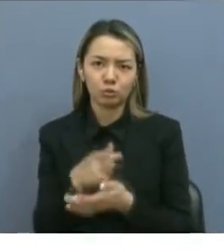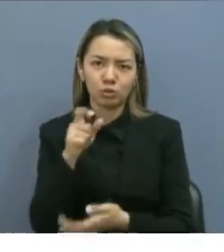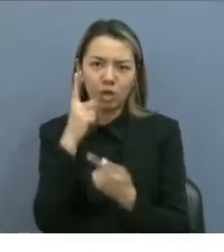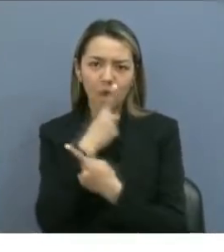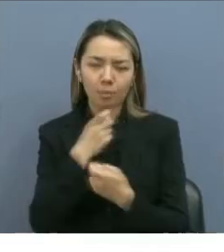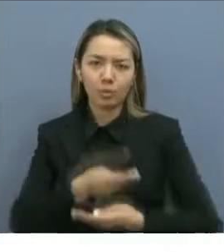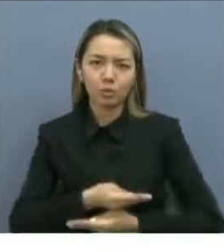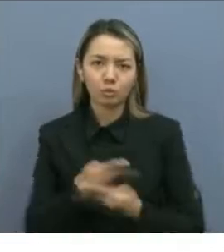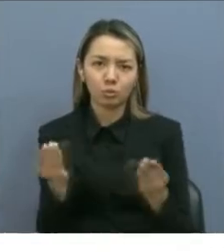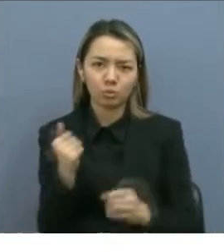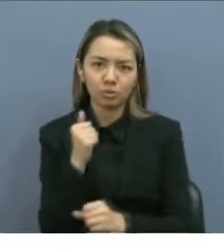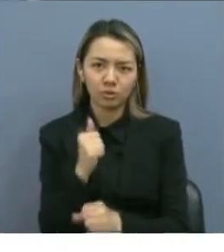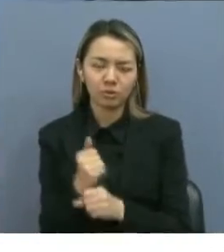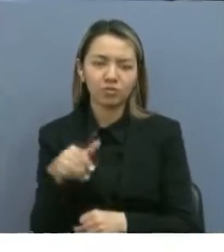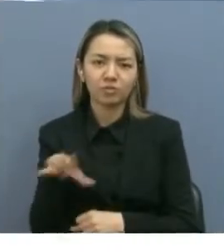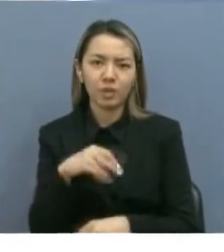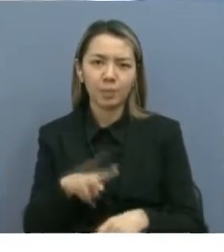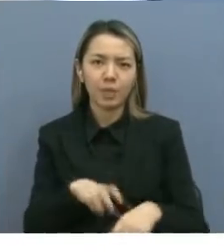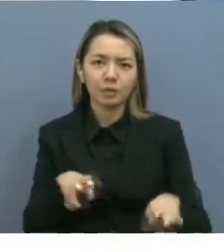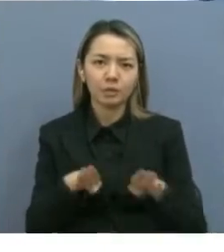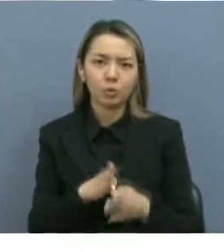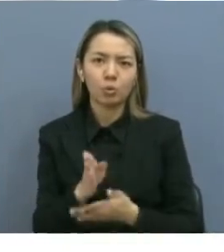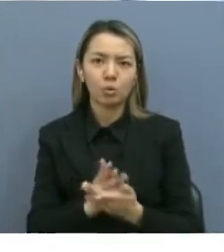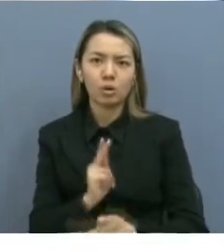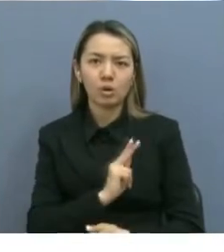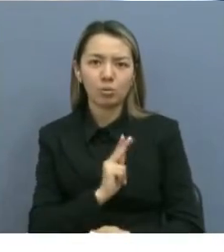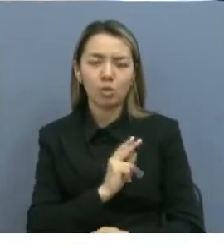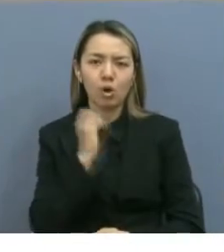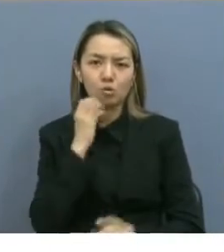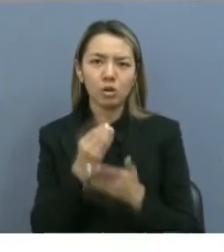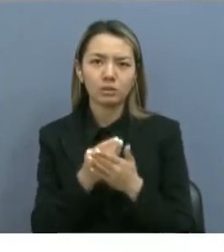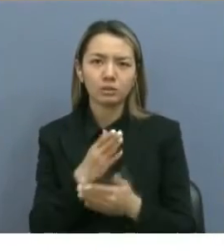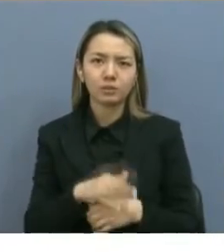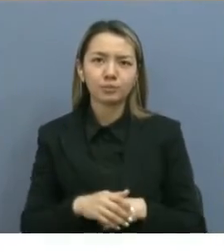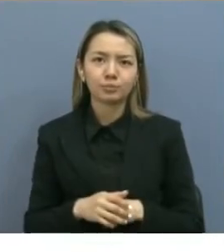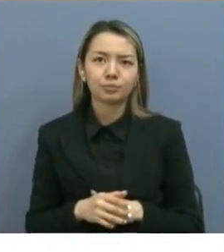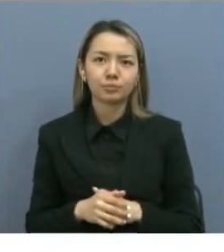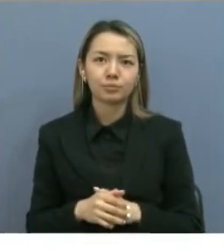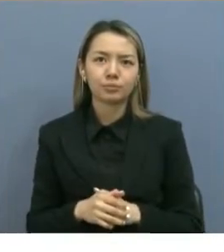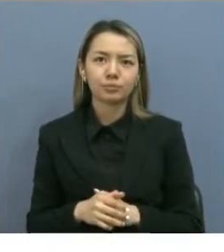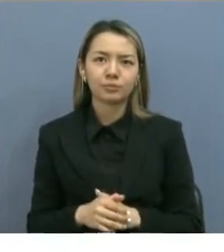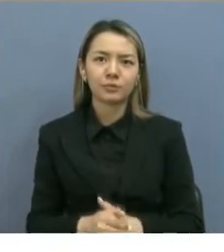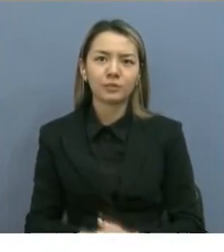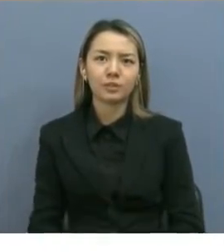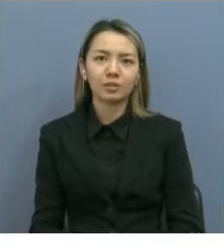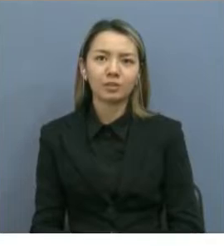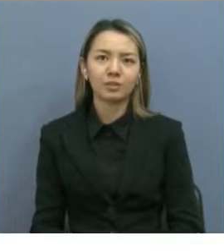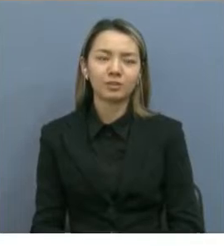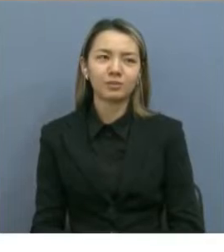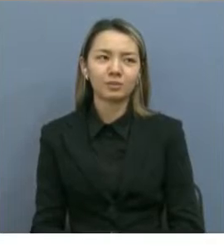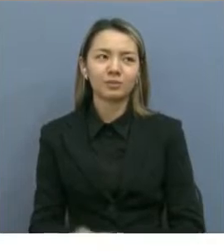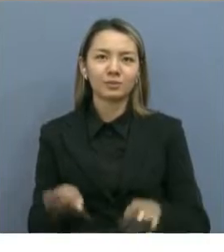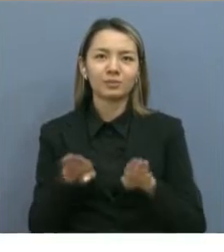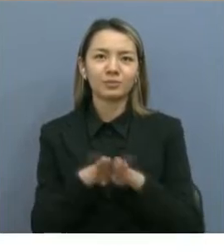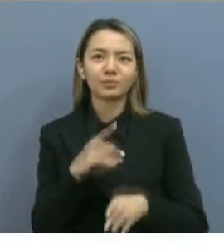ақпарат берілуде. Жергілікті тұрғындар полицияның бұл қызметін оң бағалауда. Спасибо нашей милиции. Мынадай